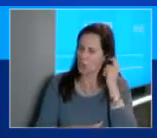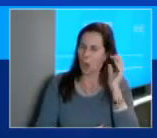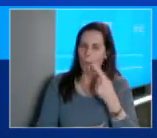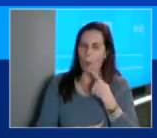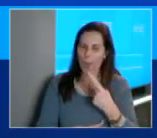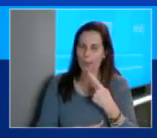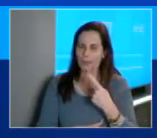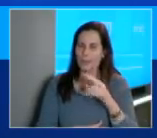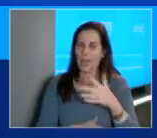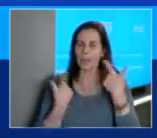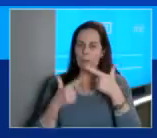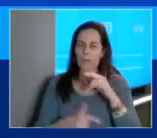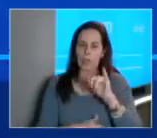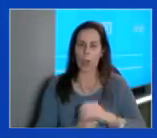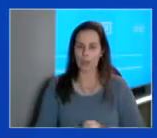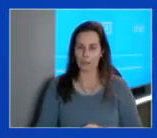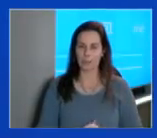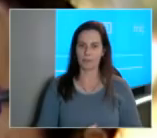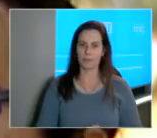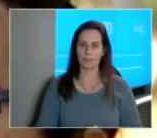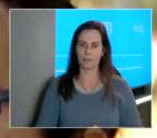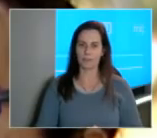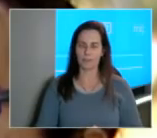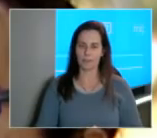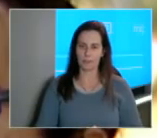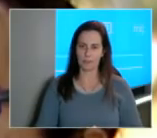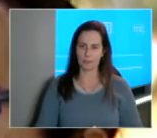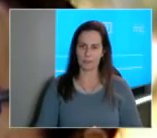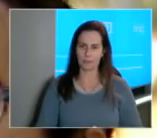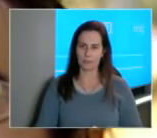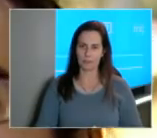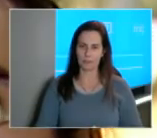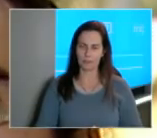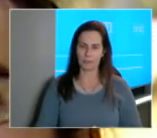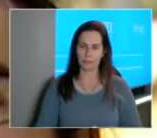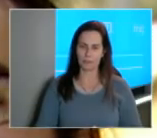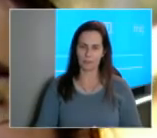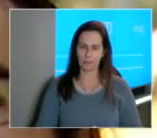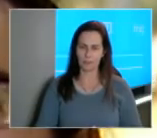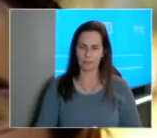קטע קטן, כיצד מסביר את עצמו יועז הנדל, הנה. מסרב להחיות את השד הדתי. מסרב. אני לא חי ככה.